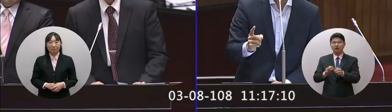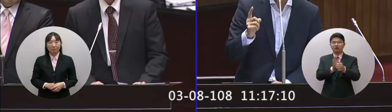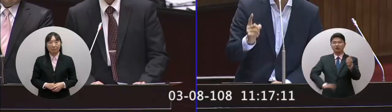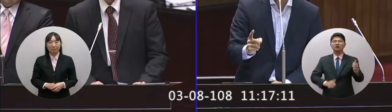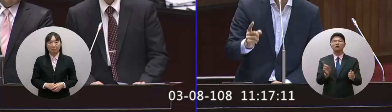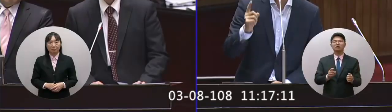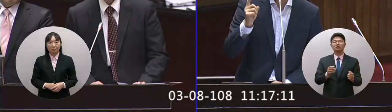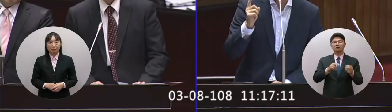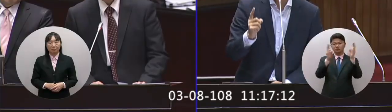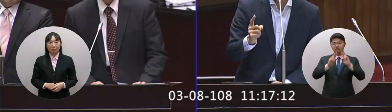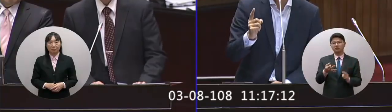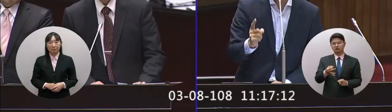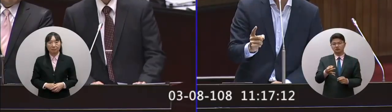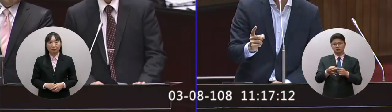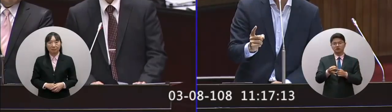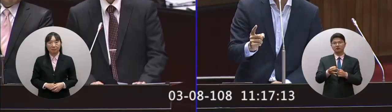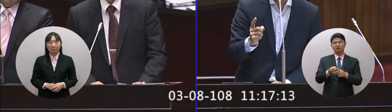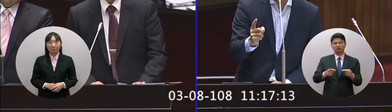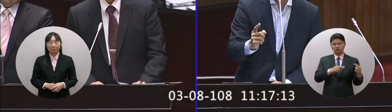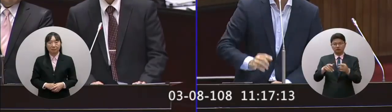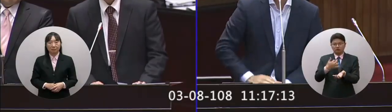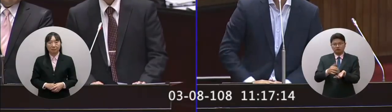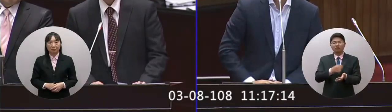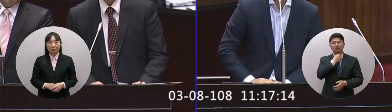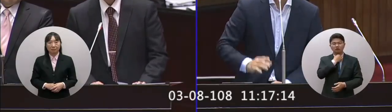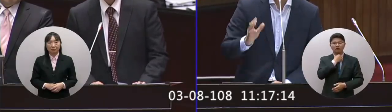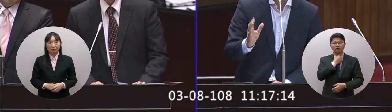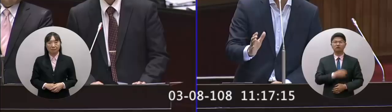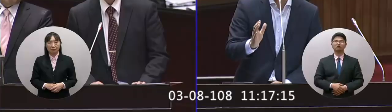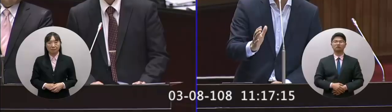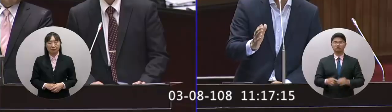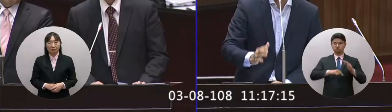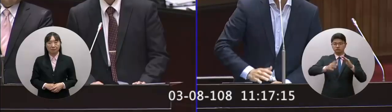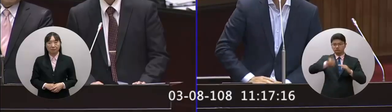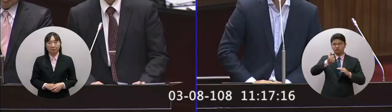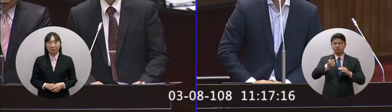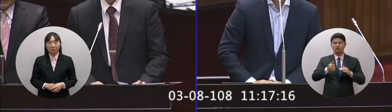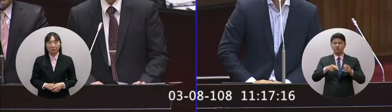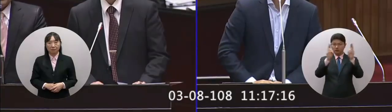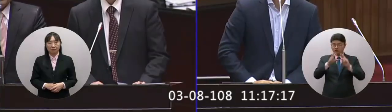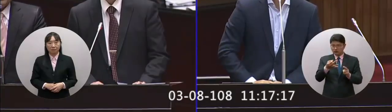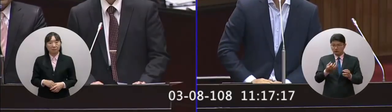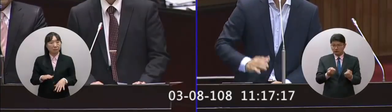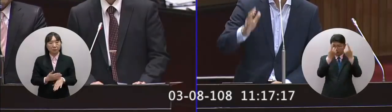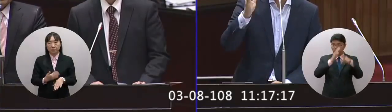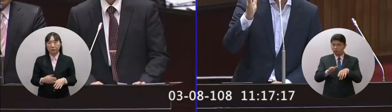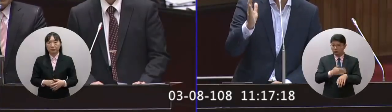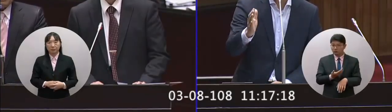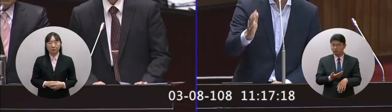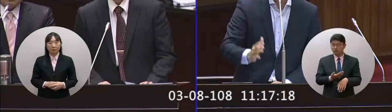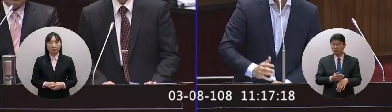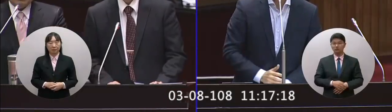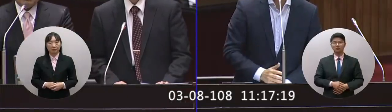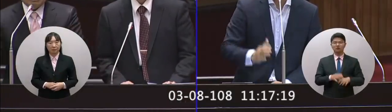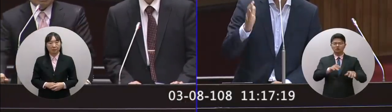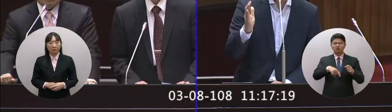计算势必会修正跟调整。院长，电价到底会不会涨？ 不会。 是今